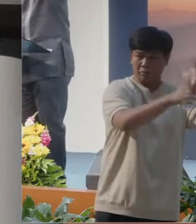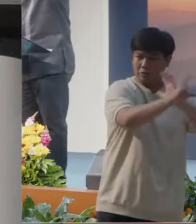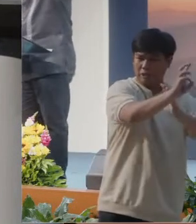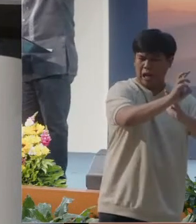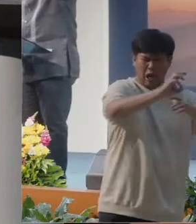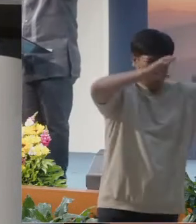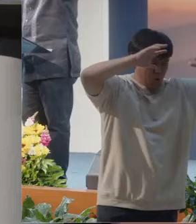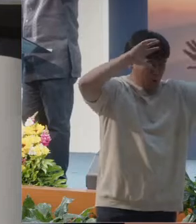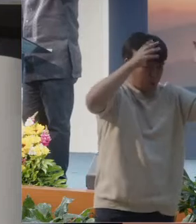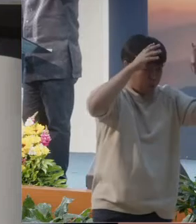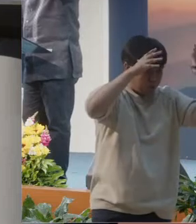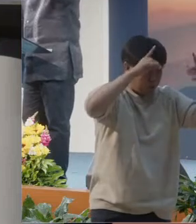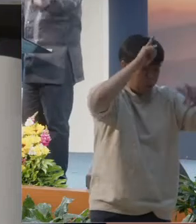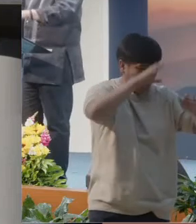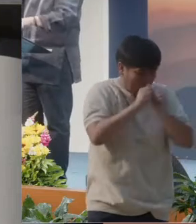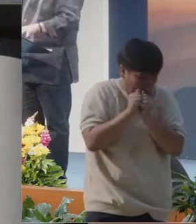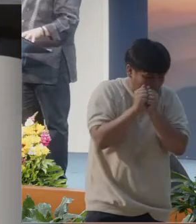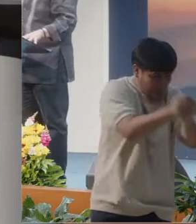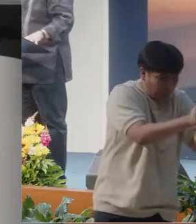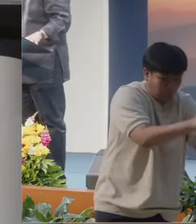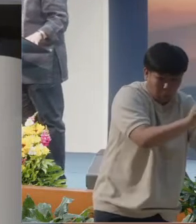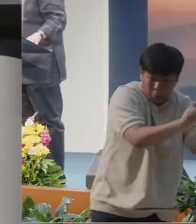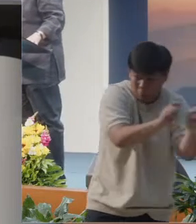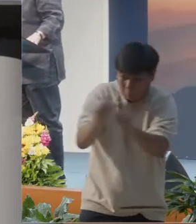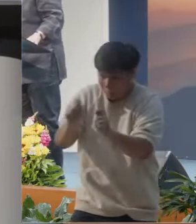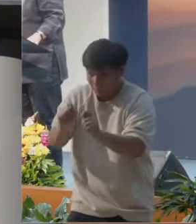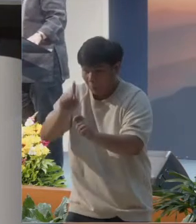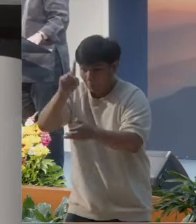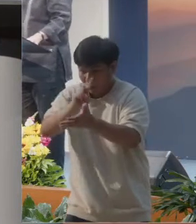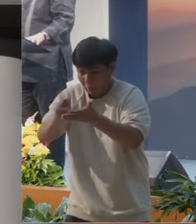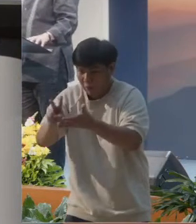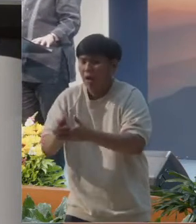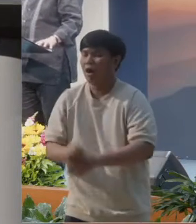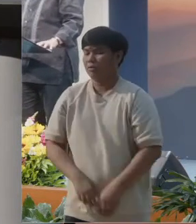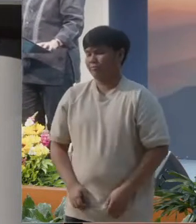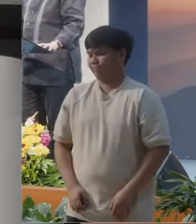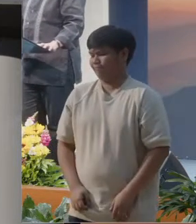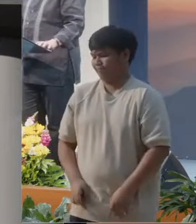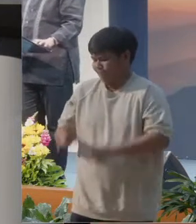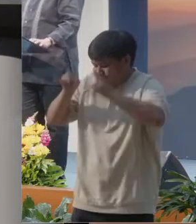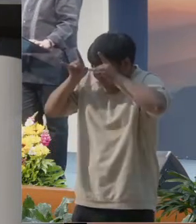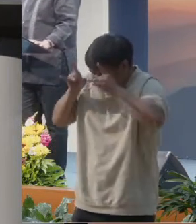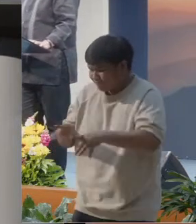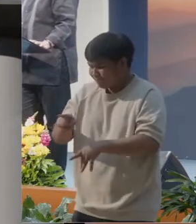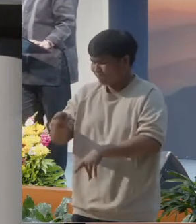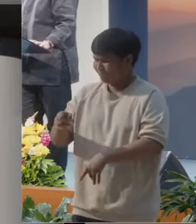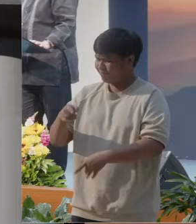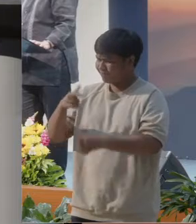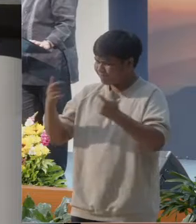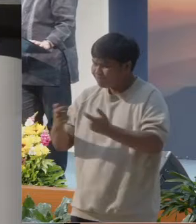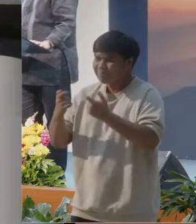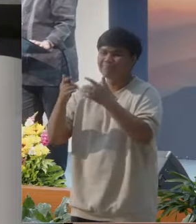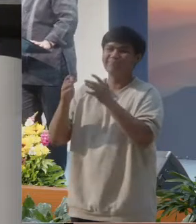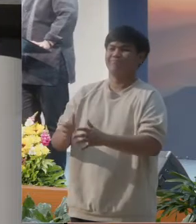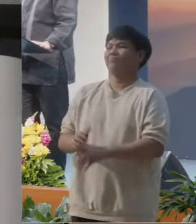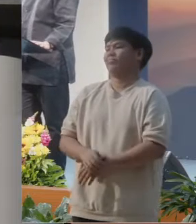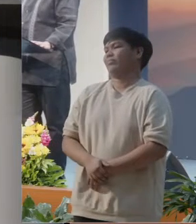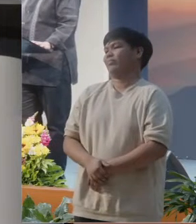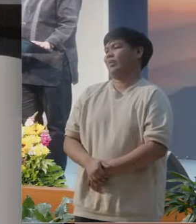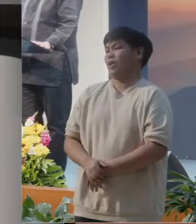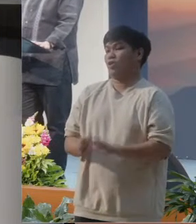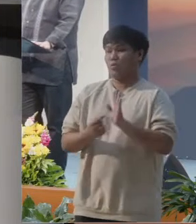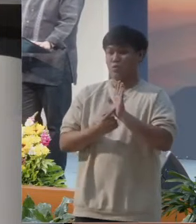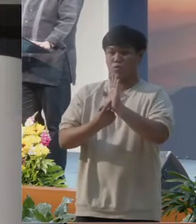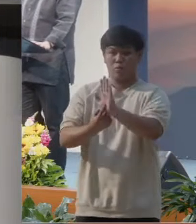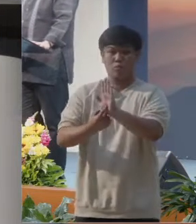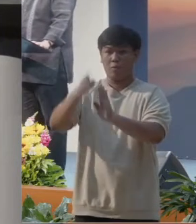sumasa inyo ang Panginoon. Abay sa susunod na bahagi abay nandun na yung puot at galit ng Panginoon. Pinapakita lamang